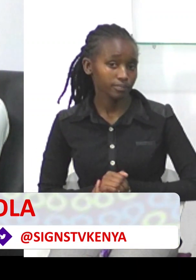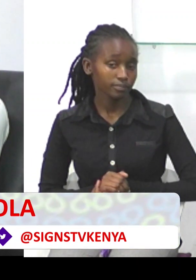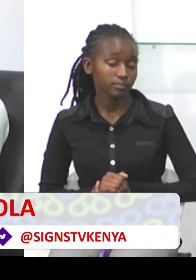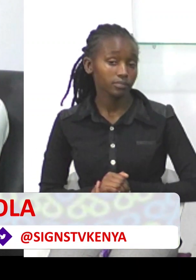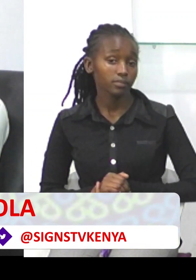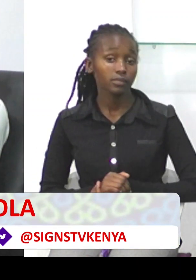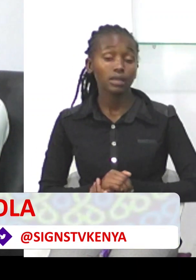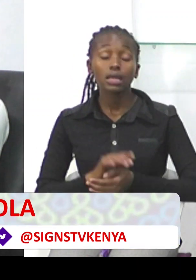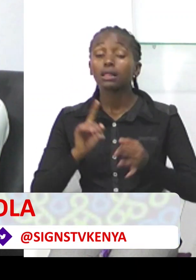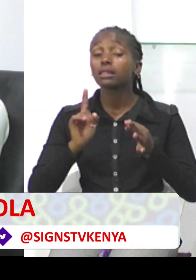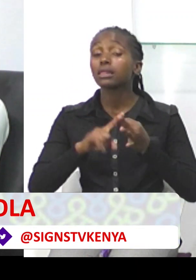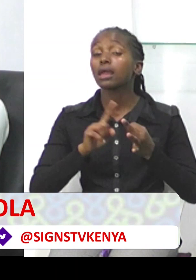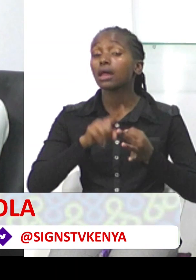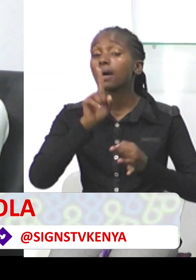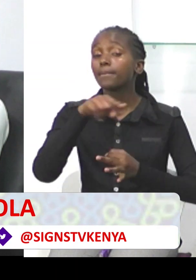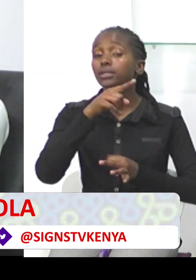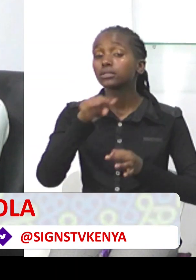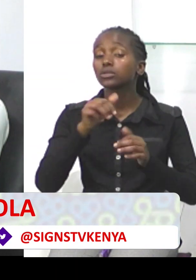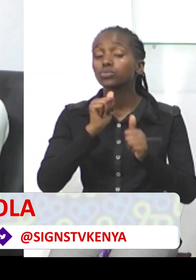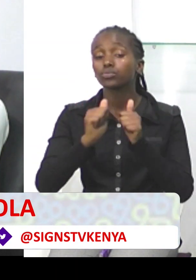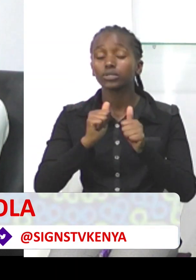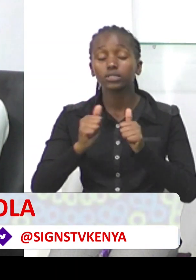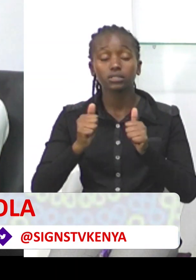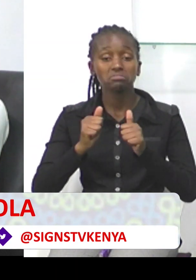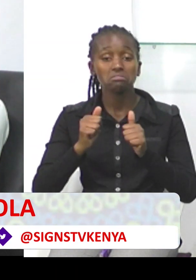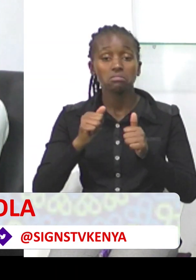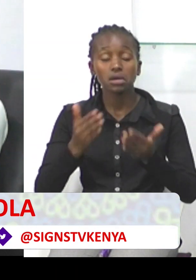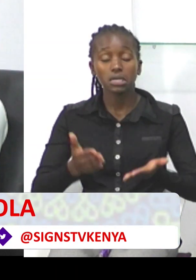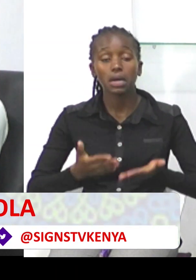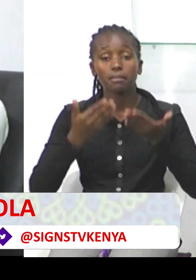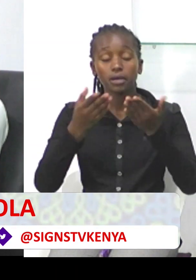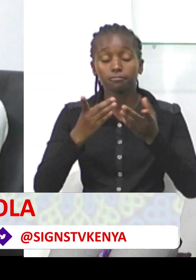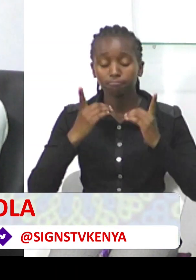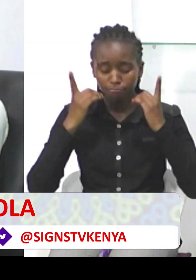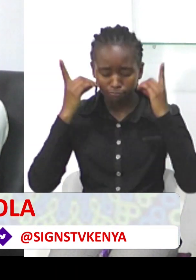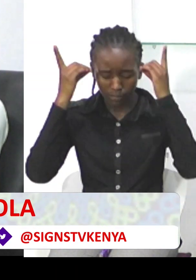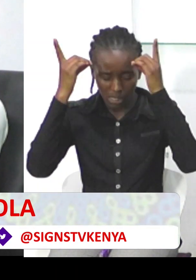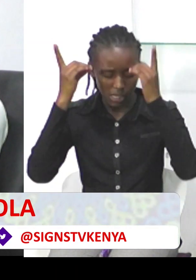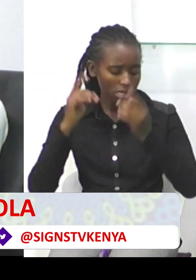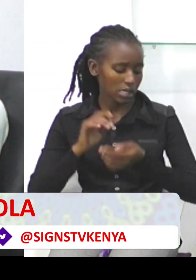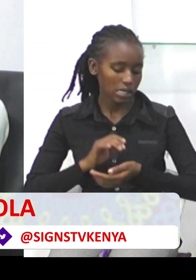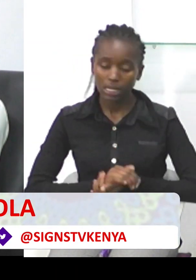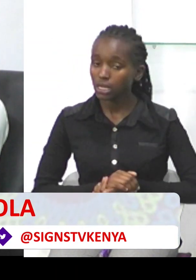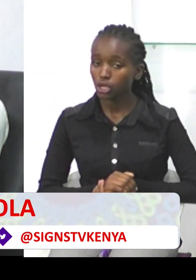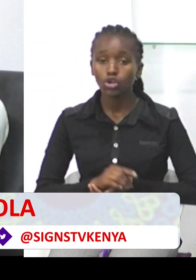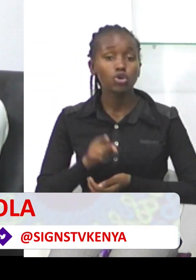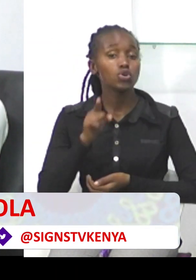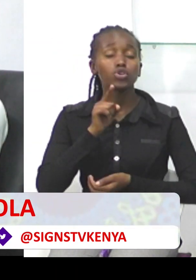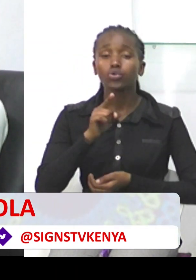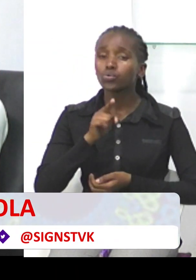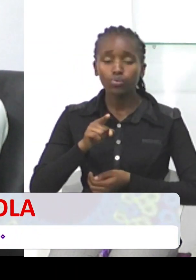kitu ya tatu ambayo inafanya mtu akuwe na depression ni tamaa. Yes, tamaa,